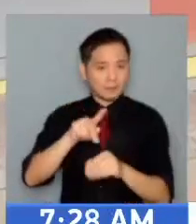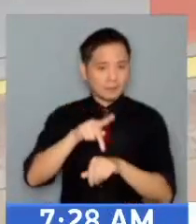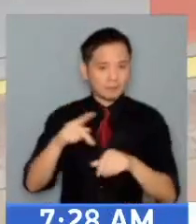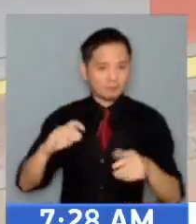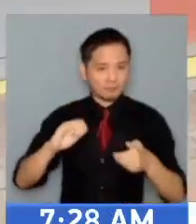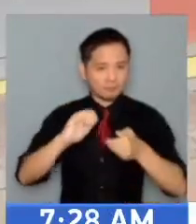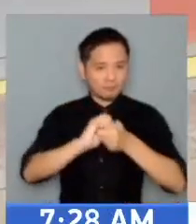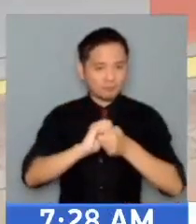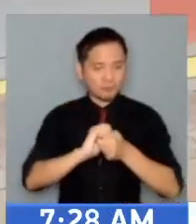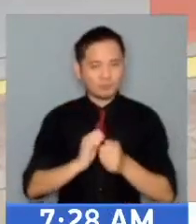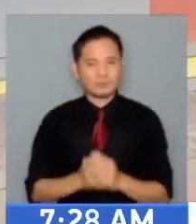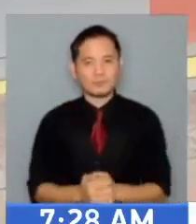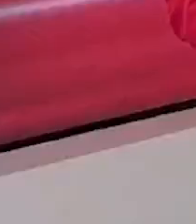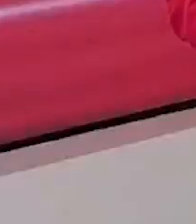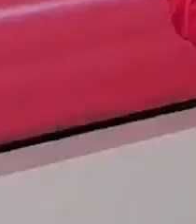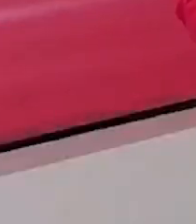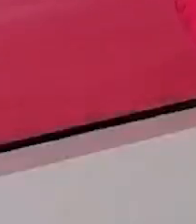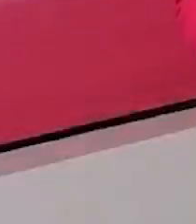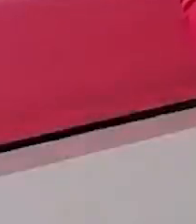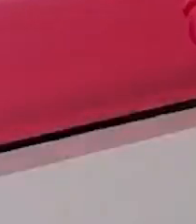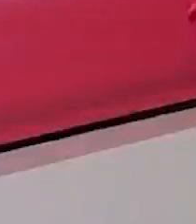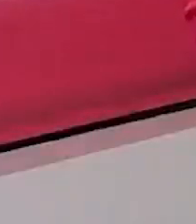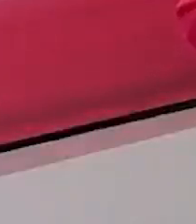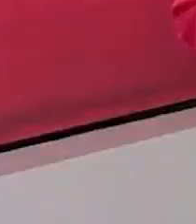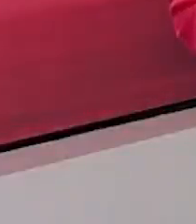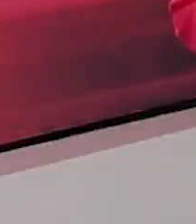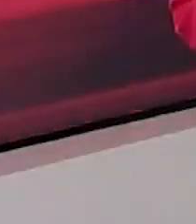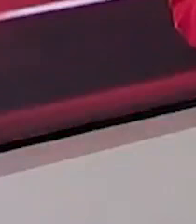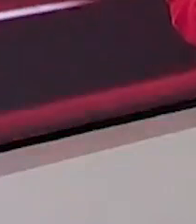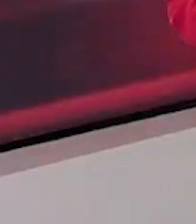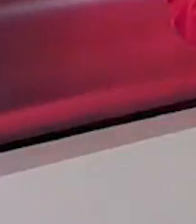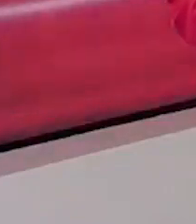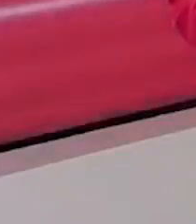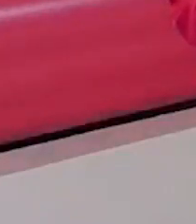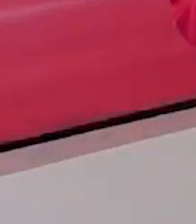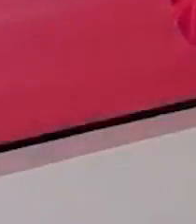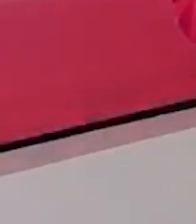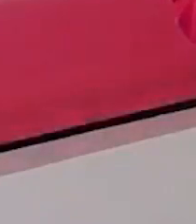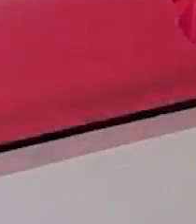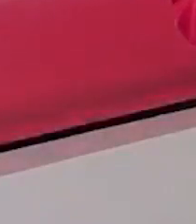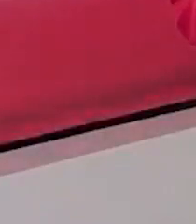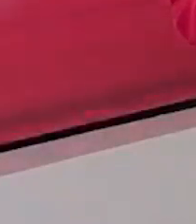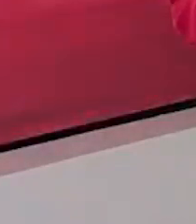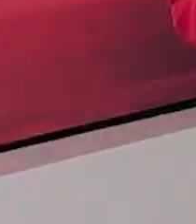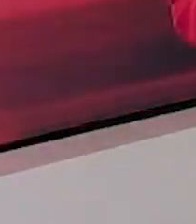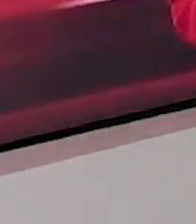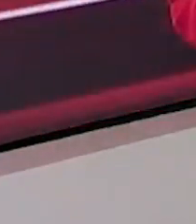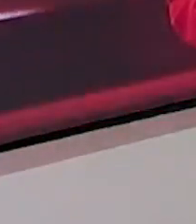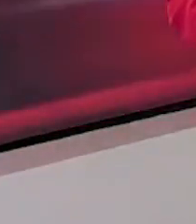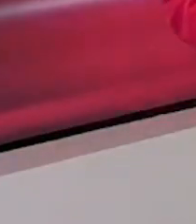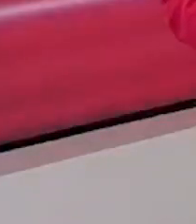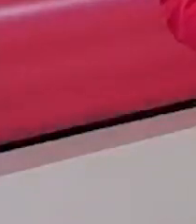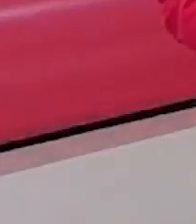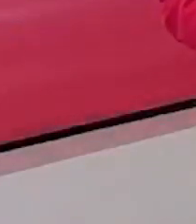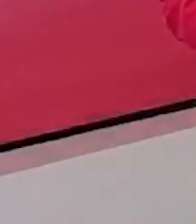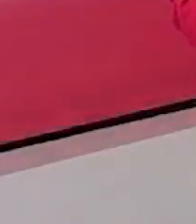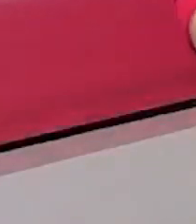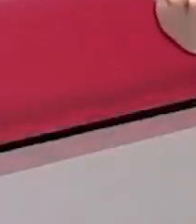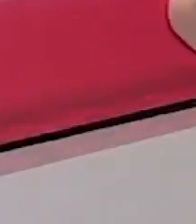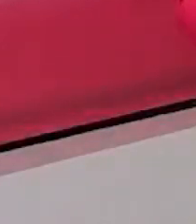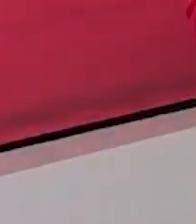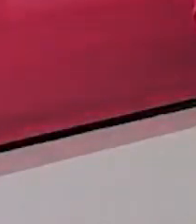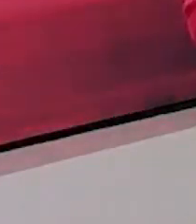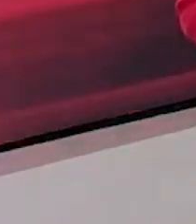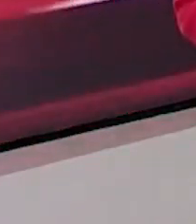to. Congratulations, guys! Mga kapuso, para una ka sa mga balita, mag-subscribe sa GMA Integrated News sa YouTube. Sa